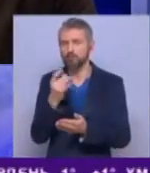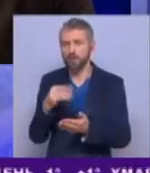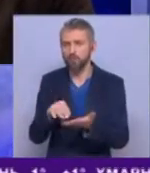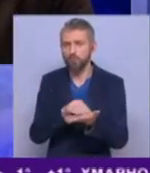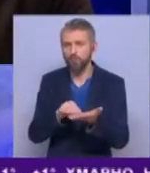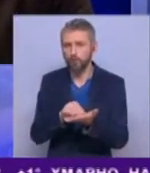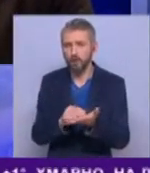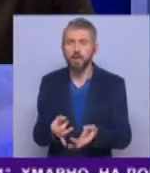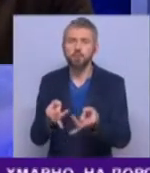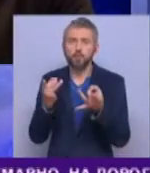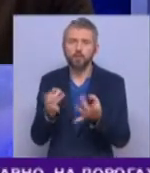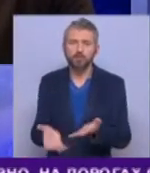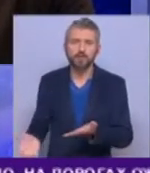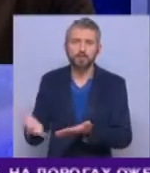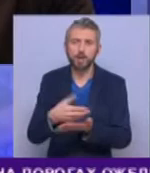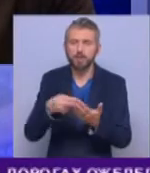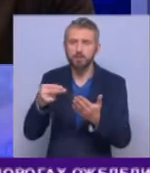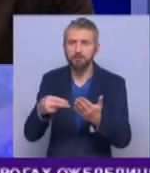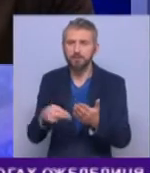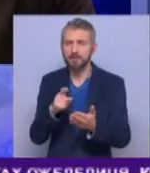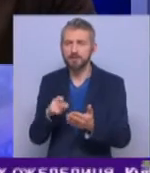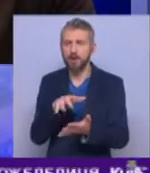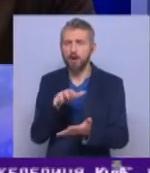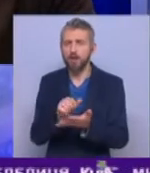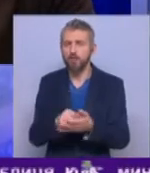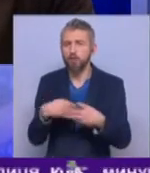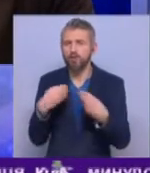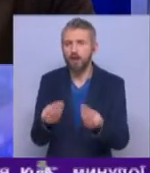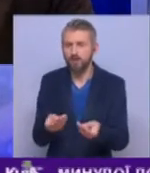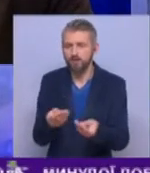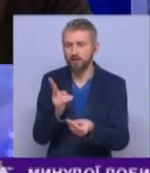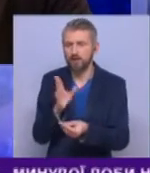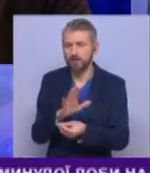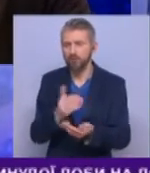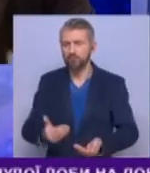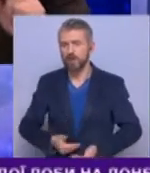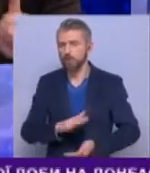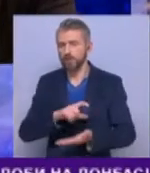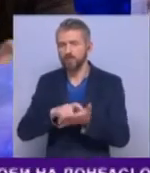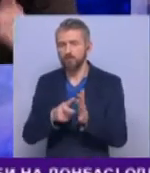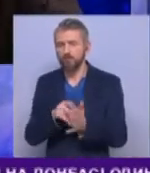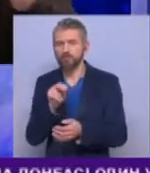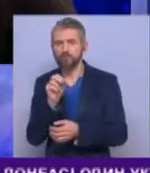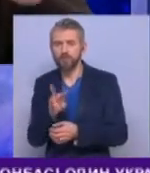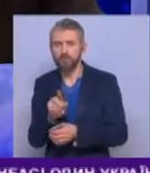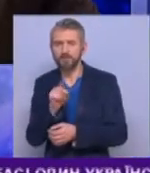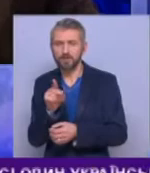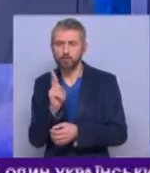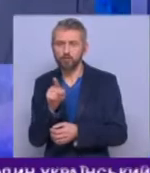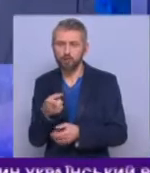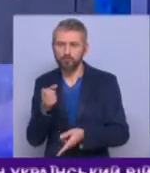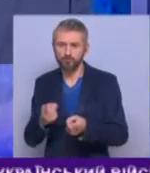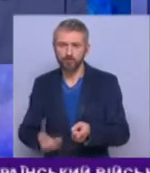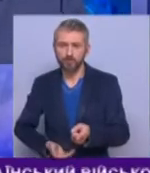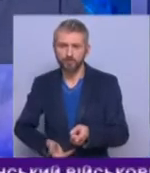повторюю, простіше зібрати підписи з орендодавців квартир і нежитлових приміщень, нежели з тих, хто там живе. Я